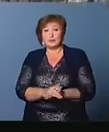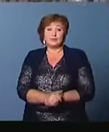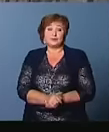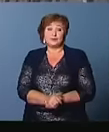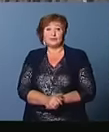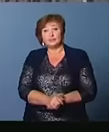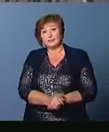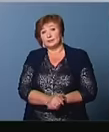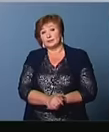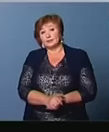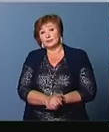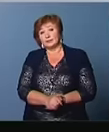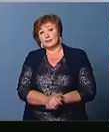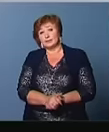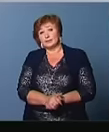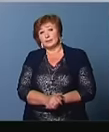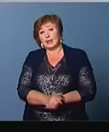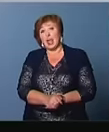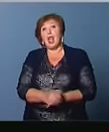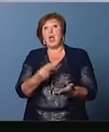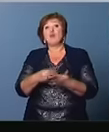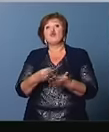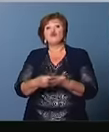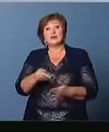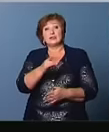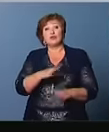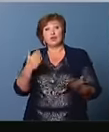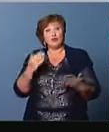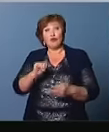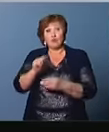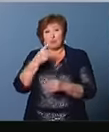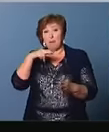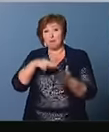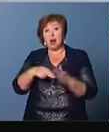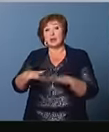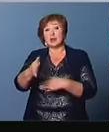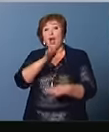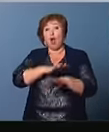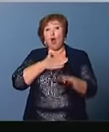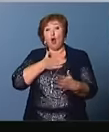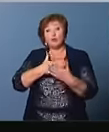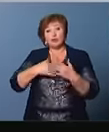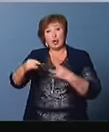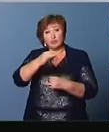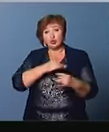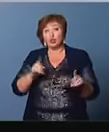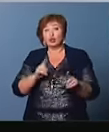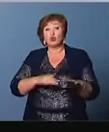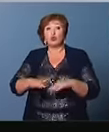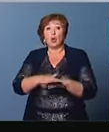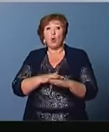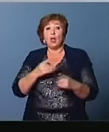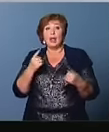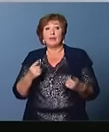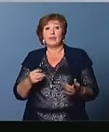«Моя Удмуртия». Бюджет республики сегодня впервые попал под общественное обсуждение о том, что такое публичные слушания.